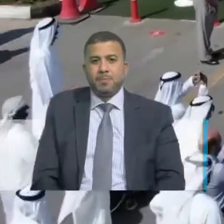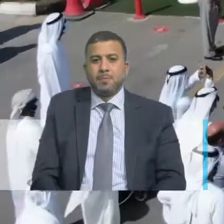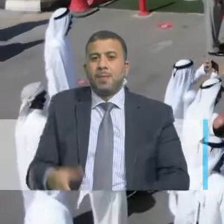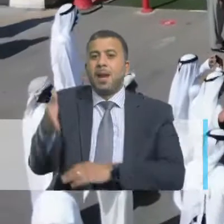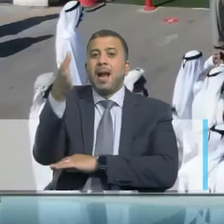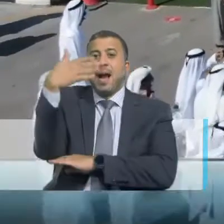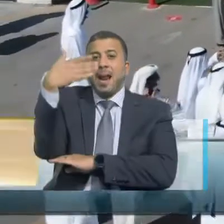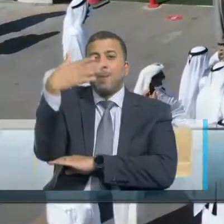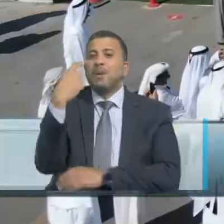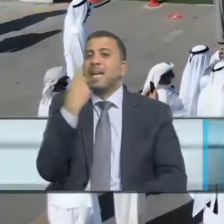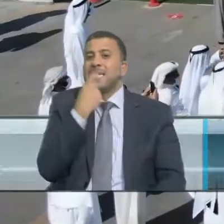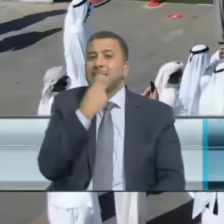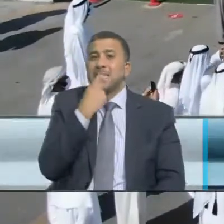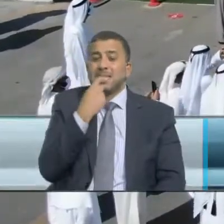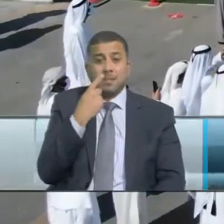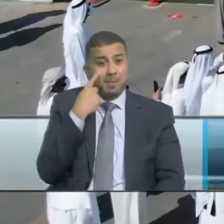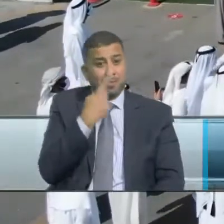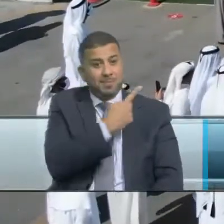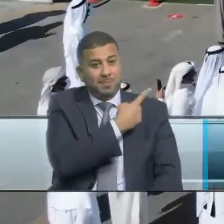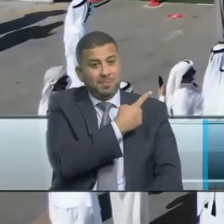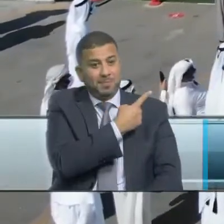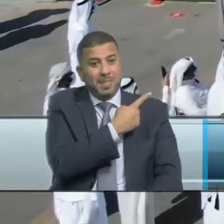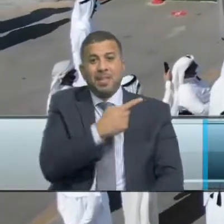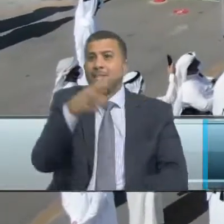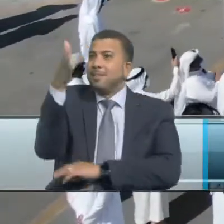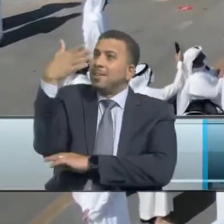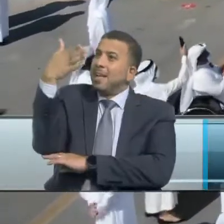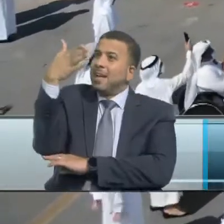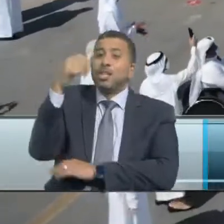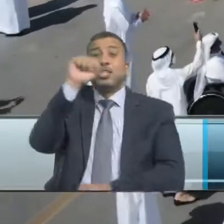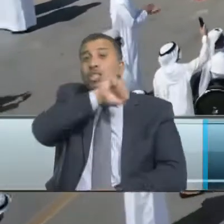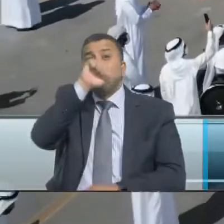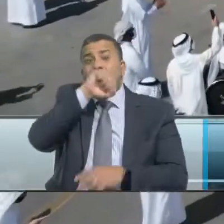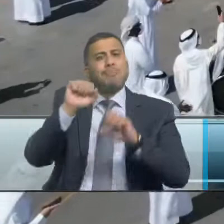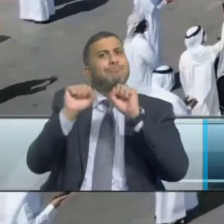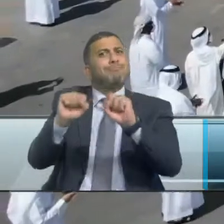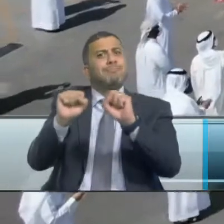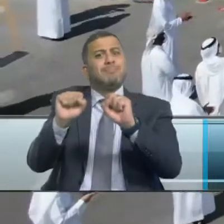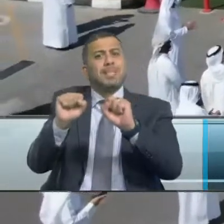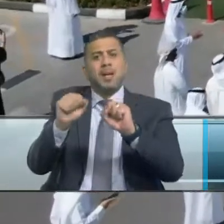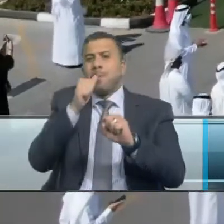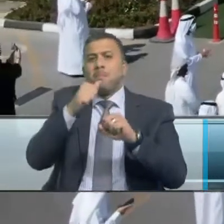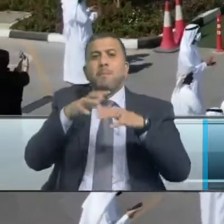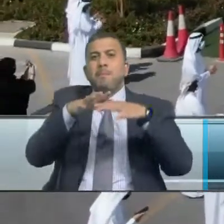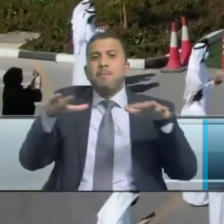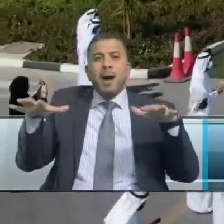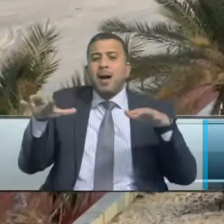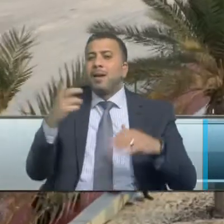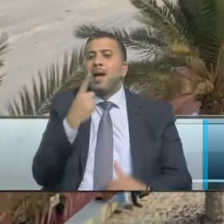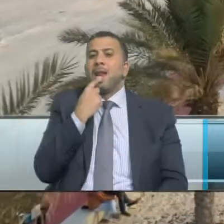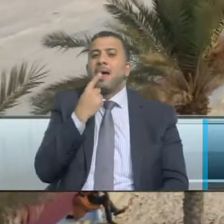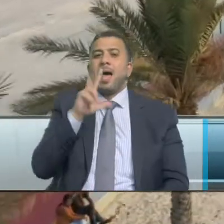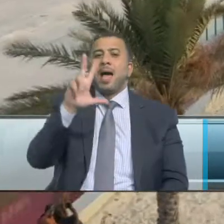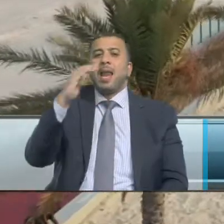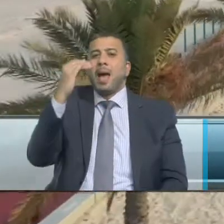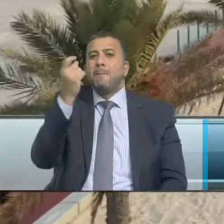علم أزرق يرفرف في سماء الشارقة، وتحديدا على مدخل شاطئ الحمرية، ذلك